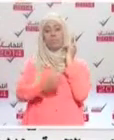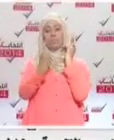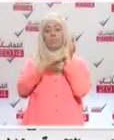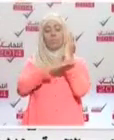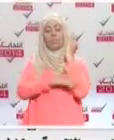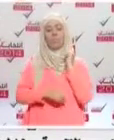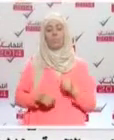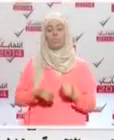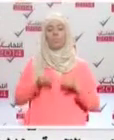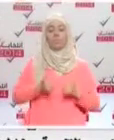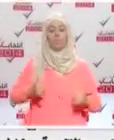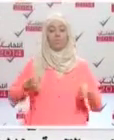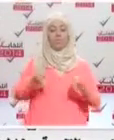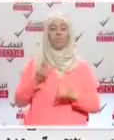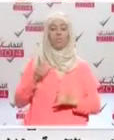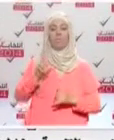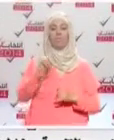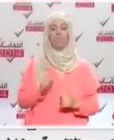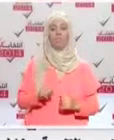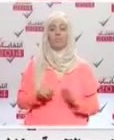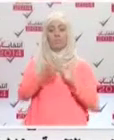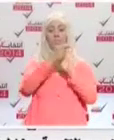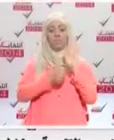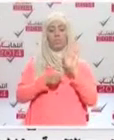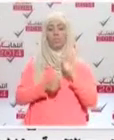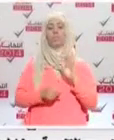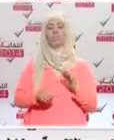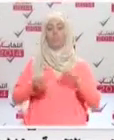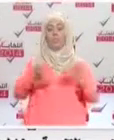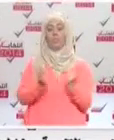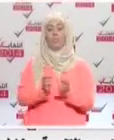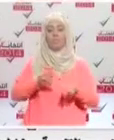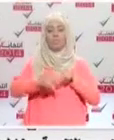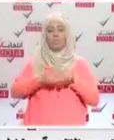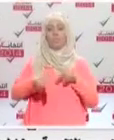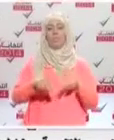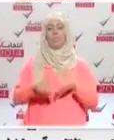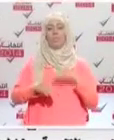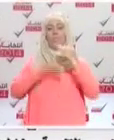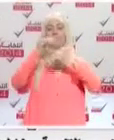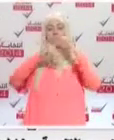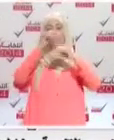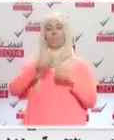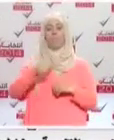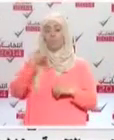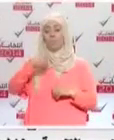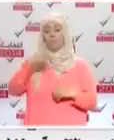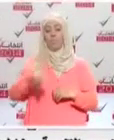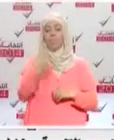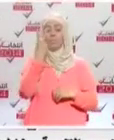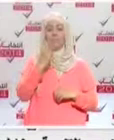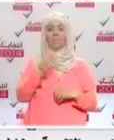الشعب في قائمة حزب الإصلاح والتنمية دائرة نابل 2 واللي رمزها مفتاح.